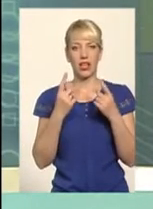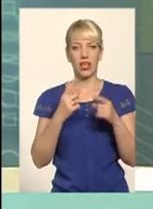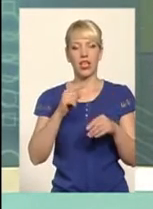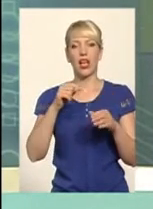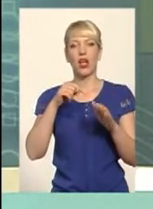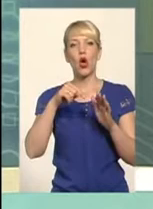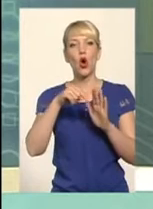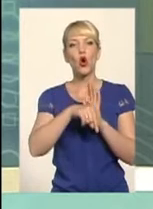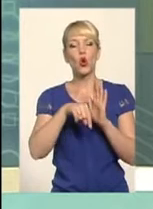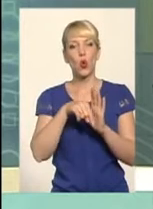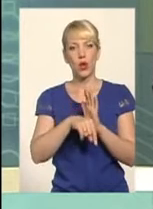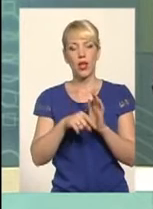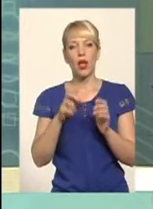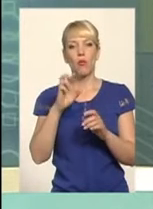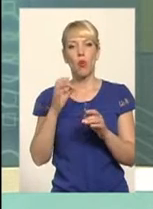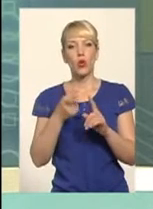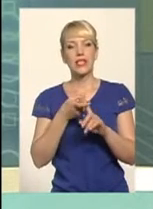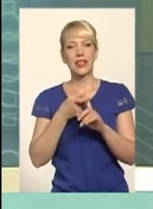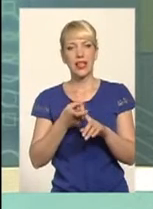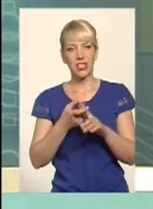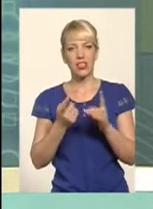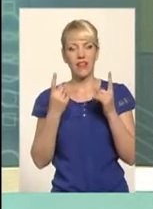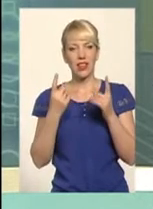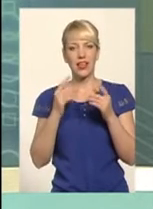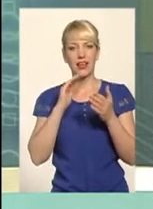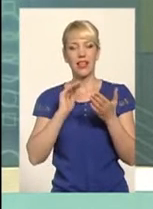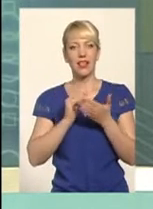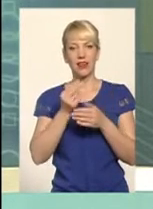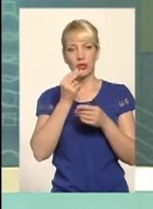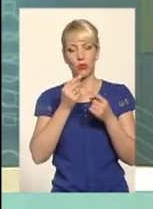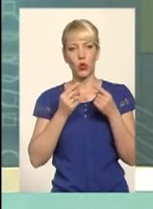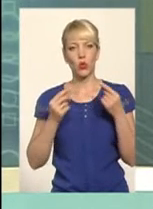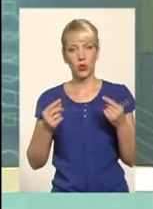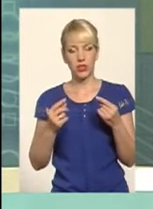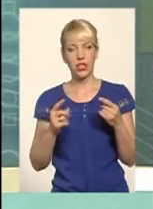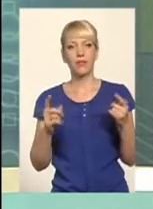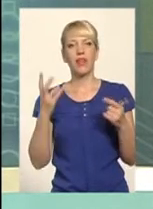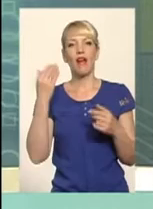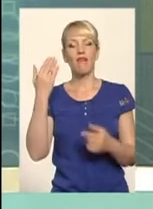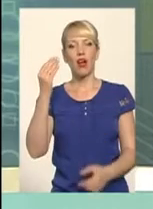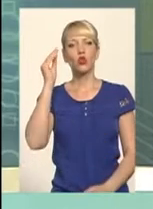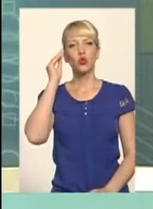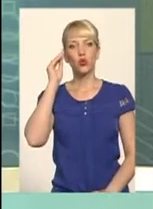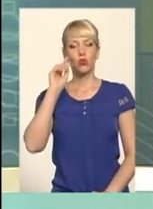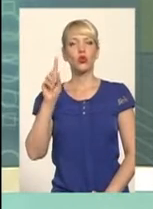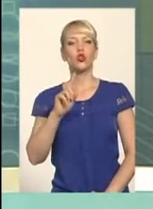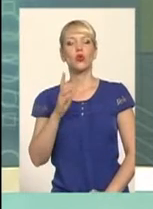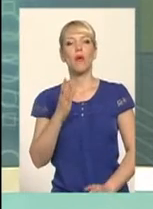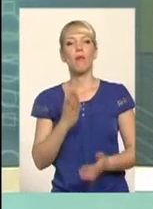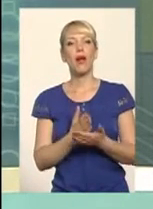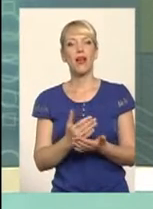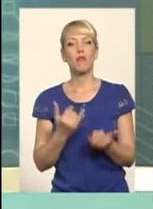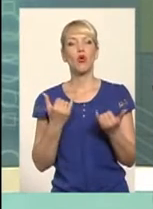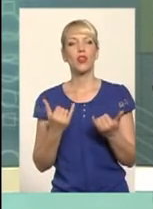залежить якість тієї продукції. Скажіть, будь ласка, на вашу думку, що маємо нині?